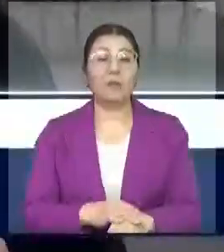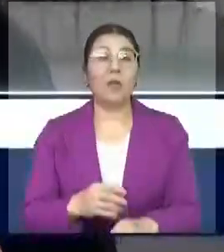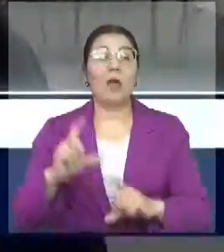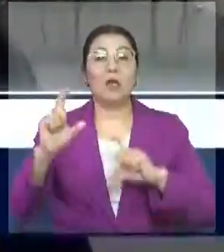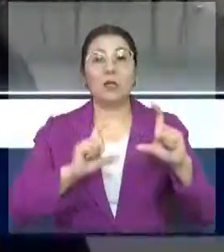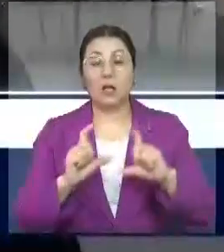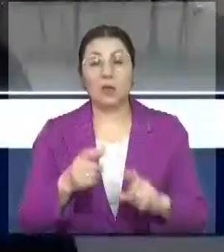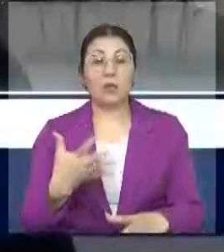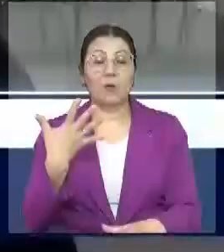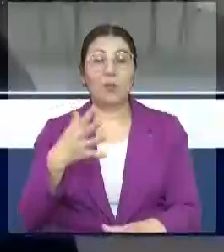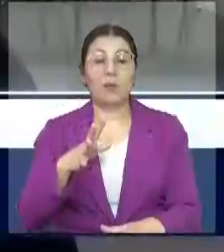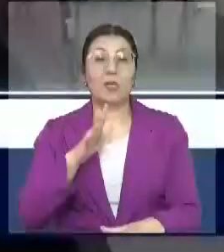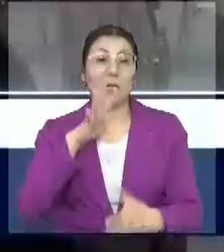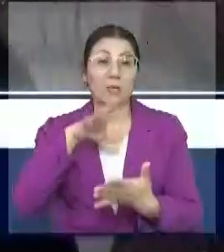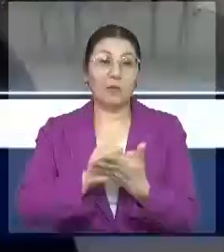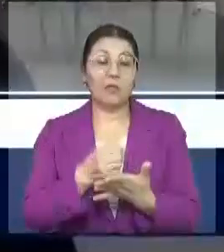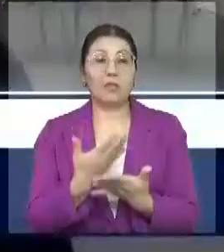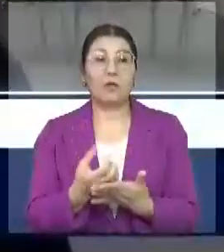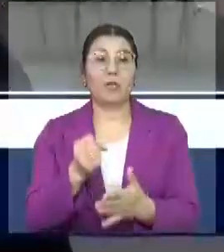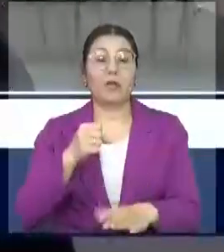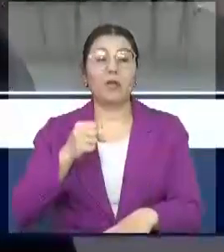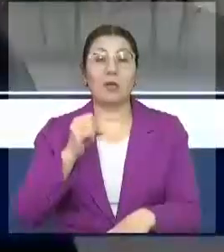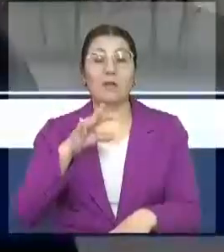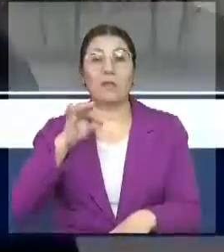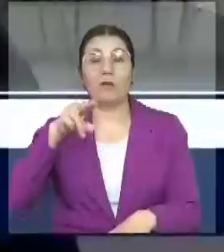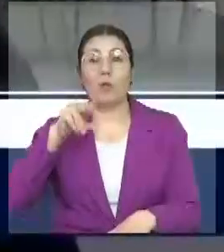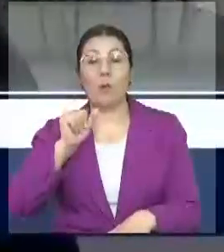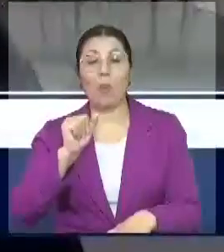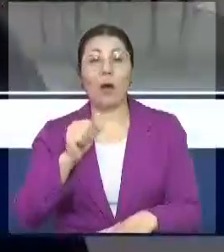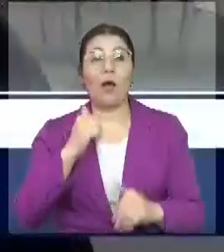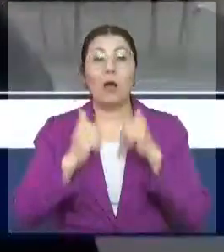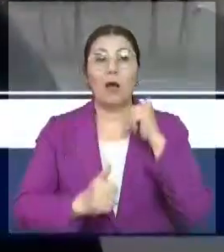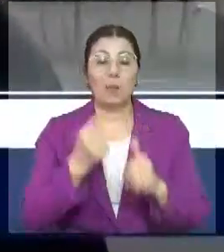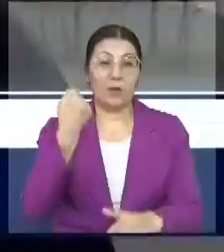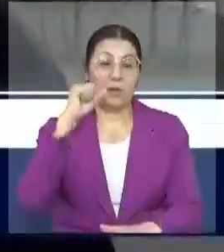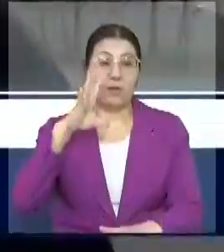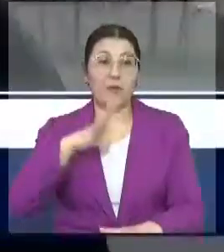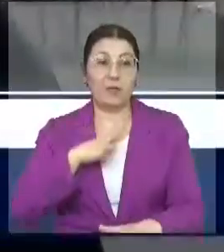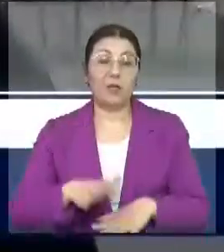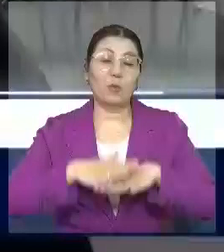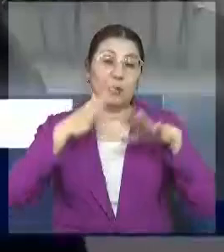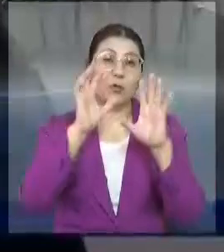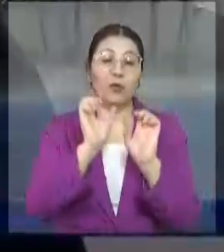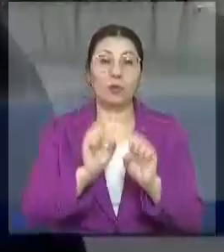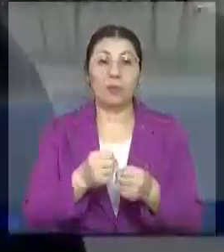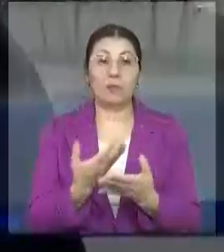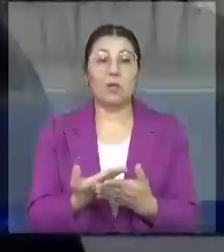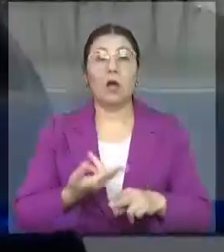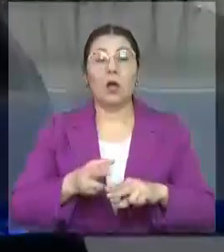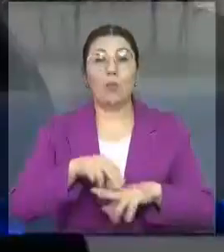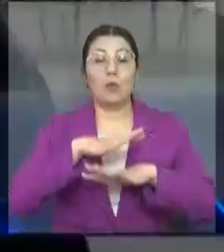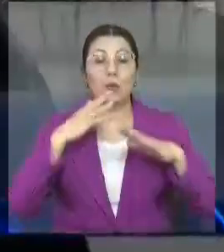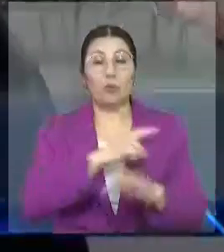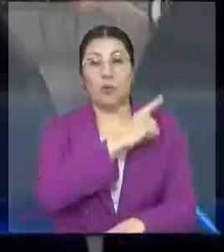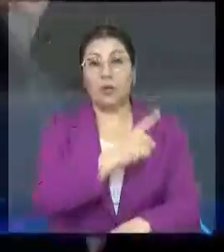Шахматпен 5 жасымнан бастап айналысамын. Европа чемпионы атандым. Мұндай жарыстарға қатысу біз үшін зор мүмкіндік, рейтинг. Мұнда талай